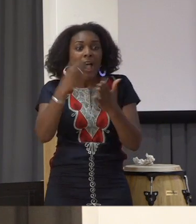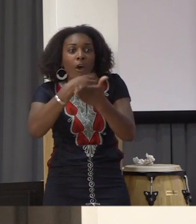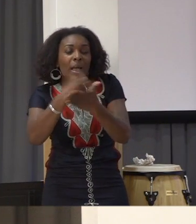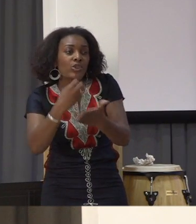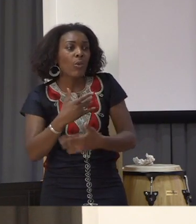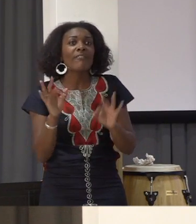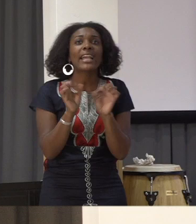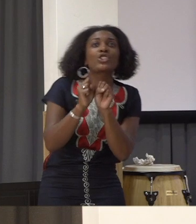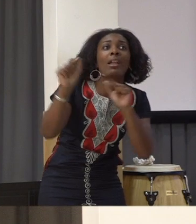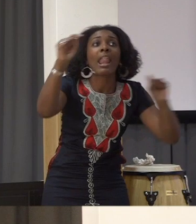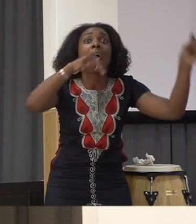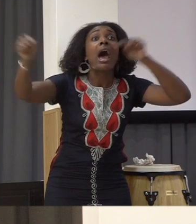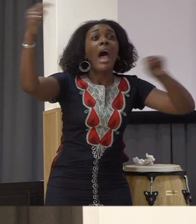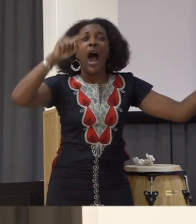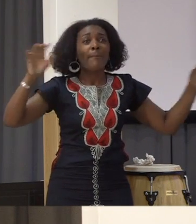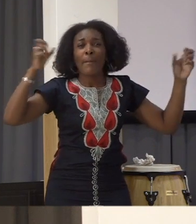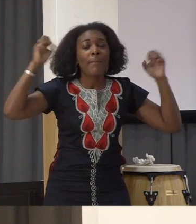remplie de sujets de joie.